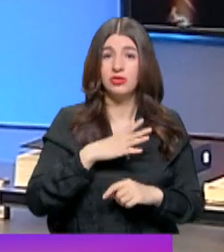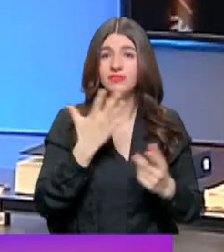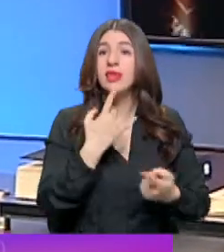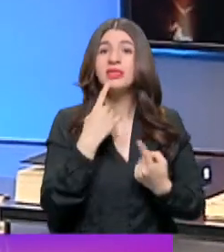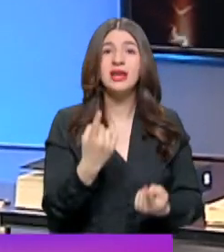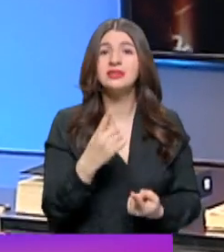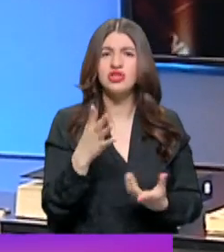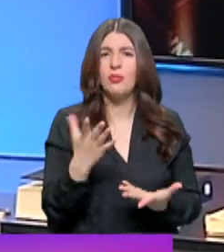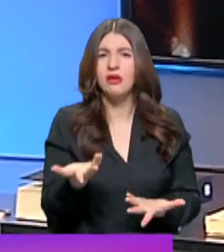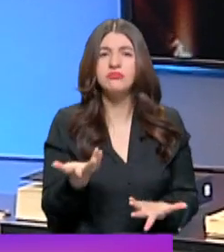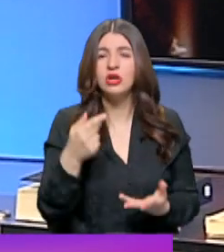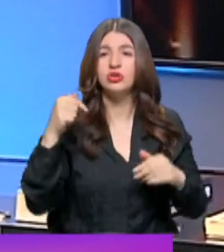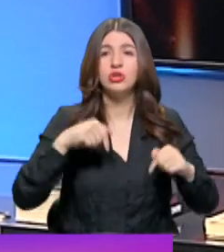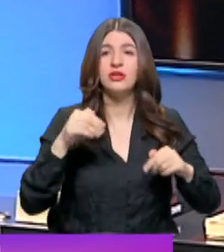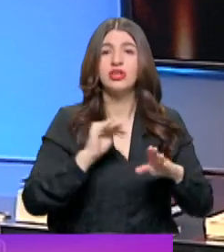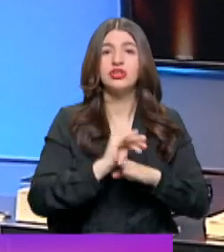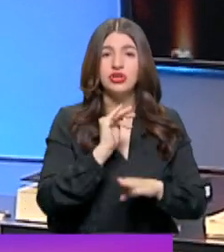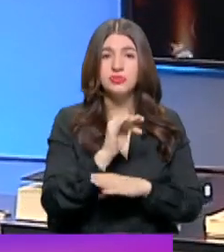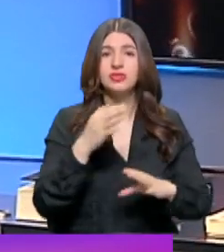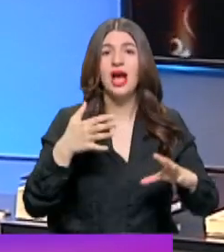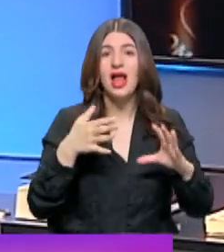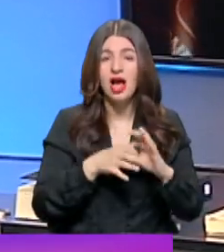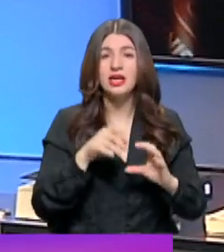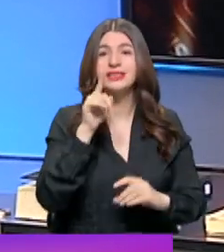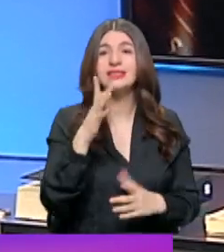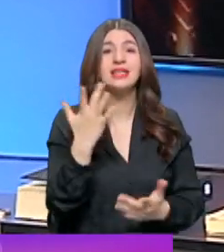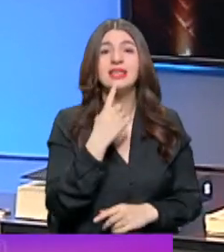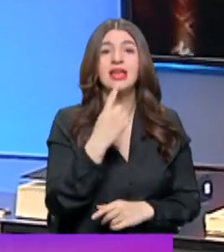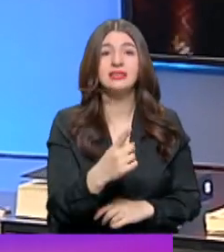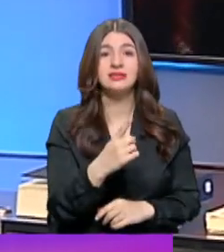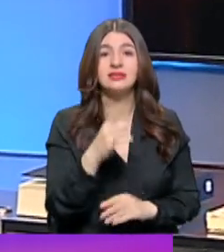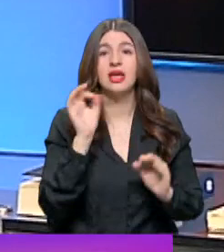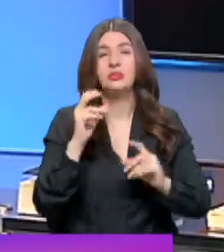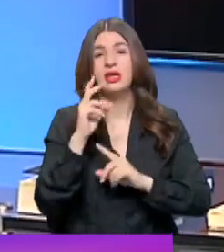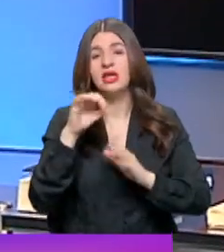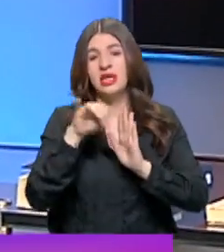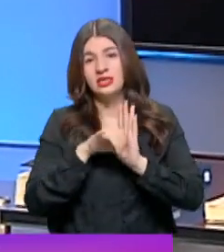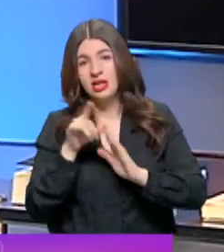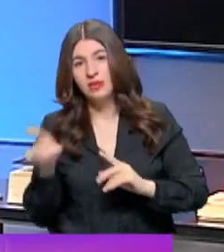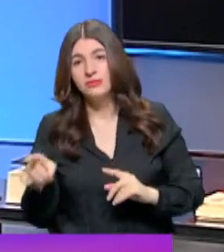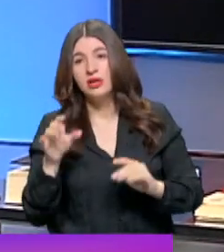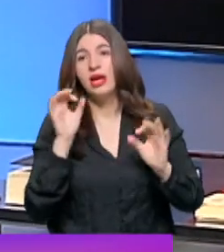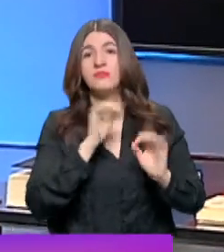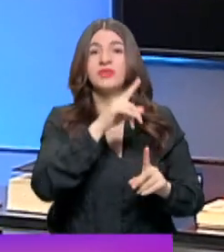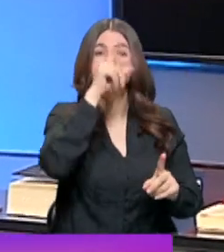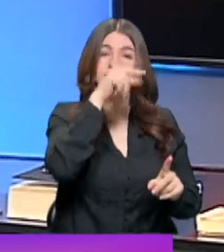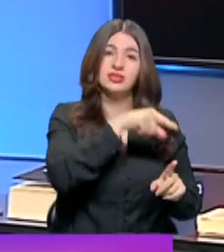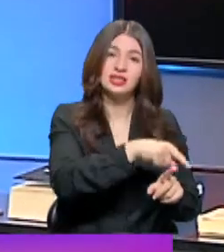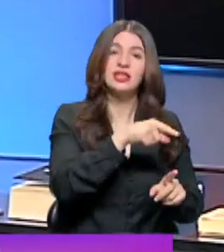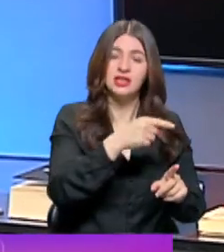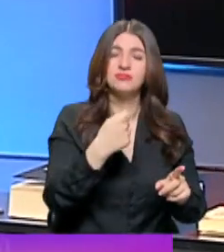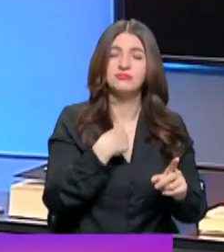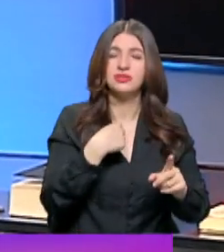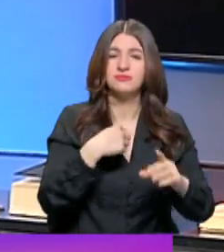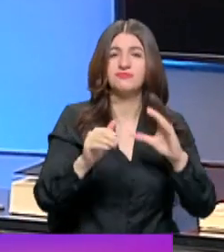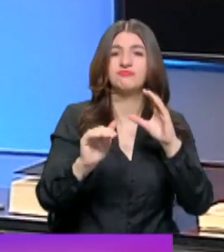ne dersiniz acaba Şu anda yaşadığımız da ilgili siz ne dersiniz hem instagramdan hem de Twitter'dan